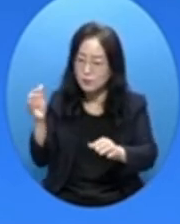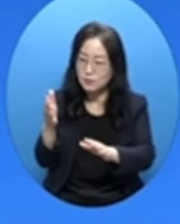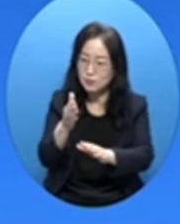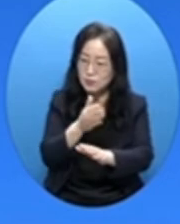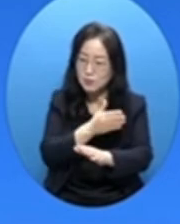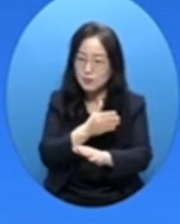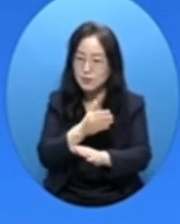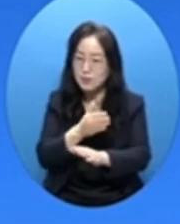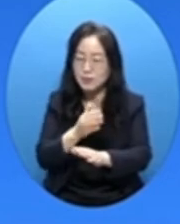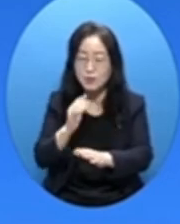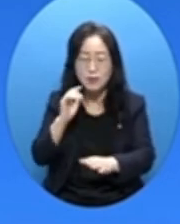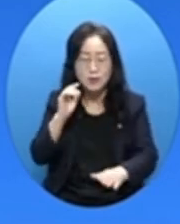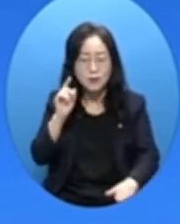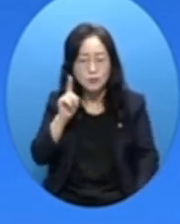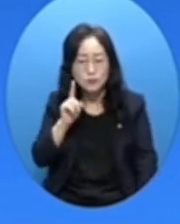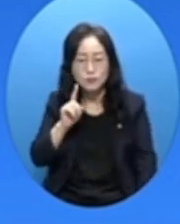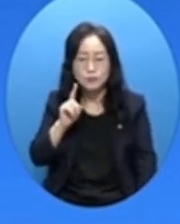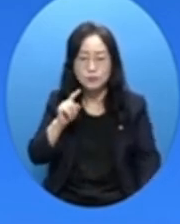어려움에 처한 분들을